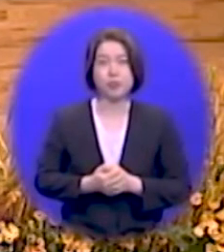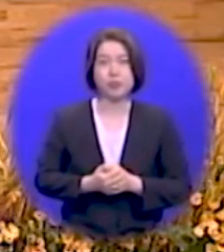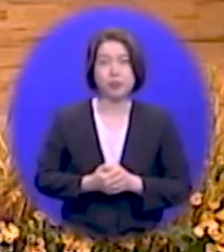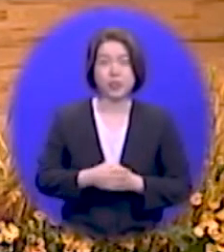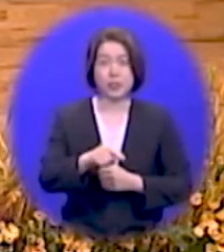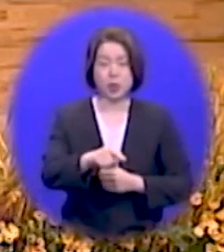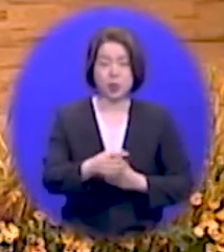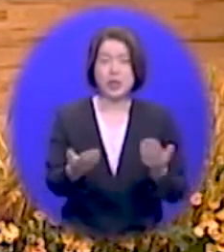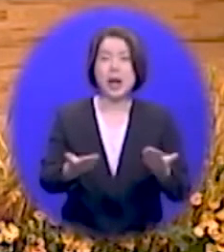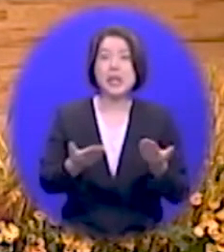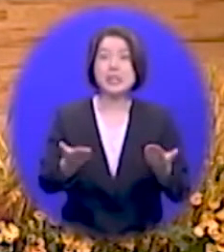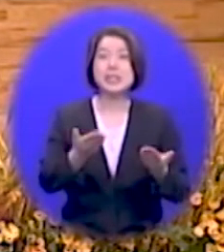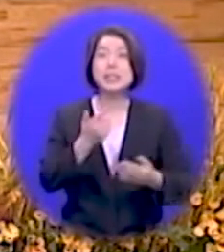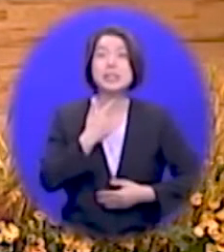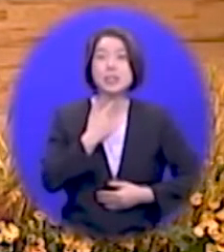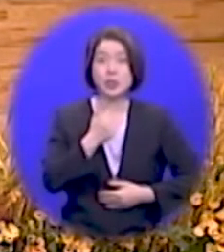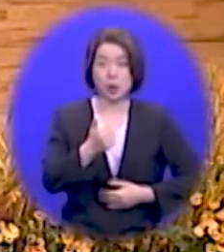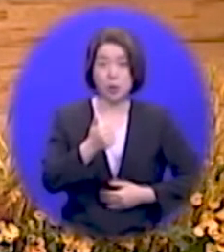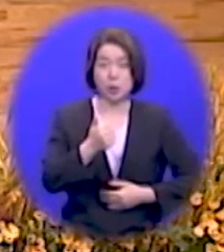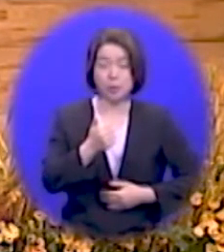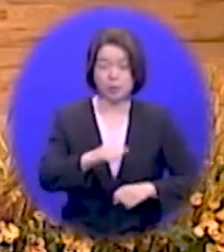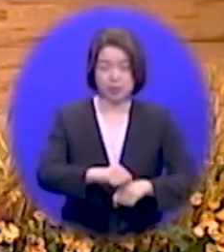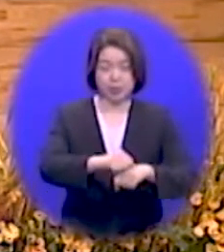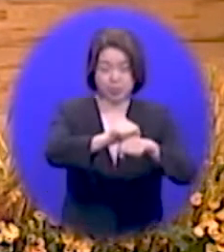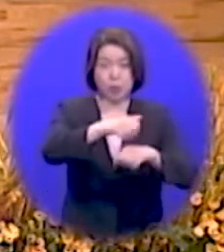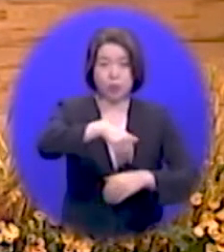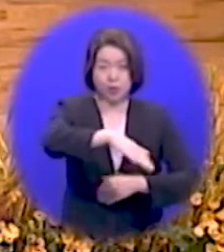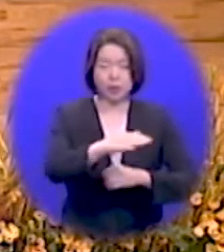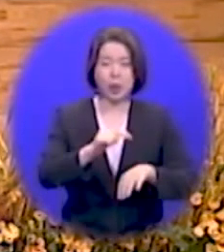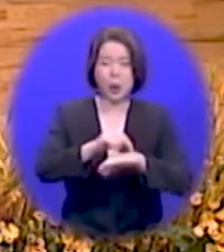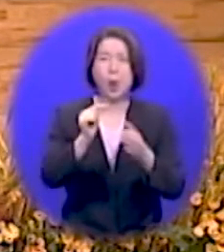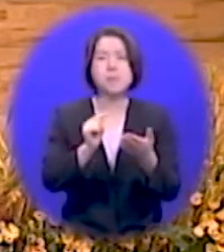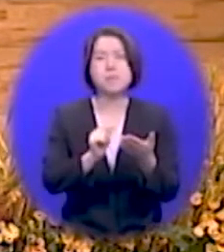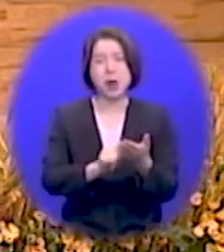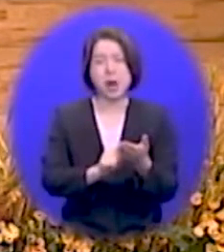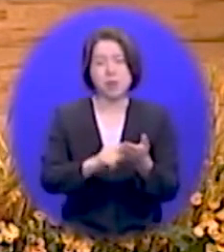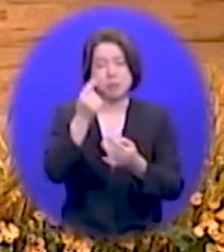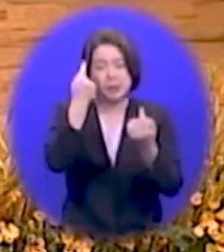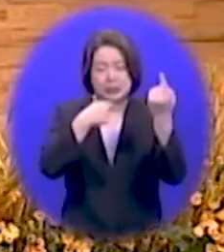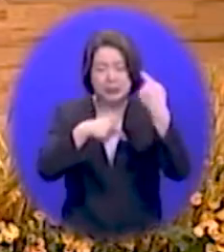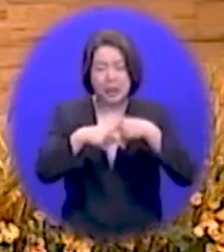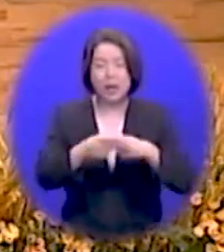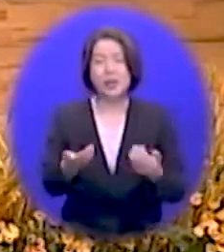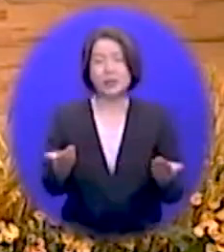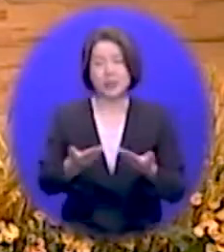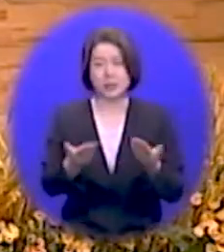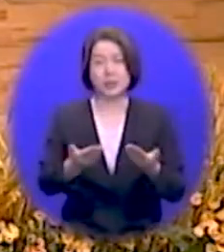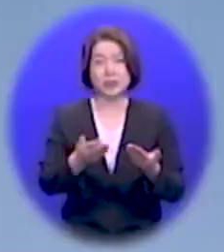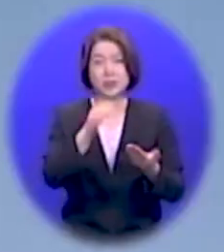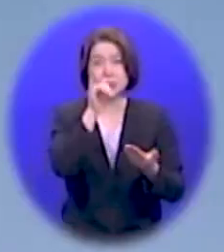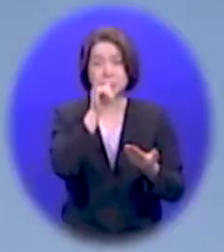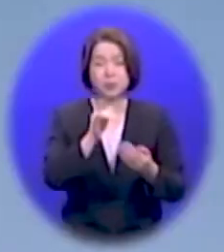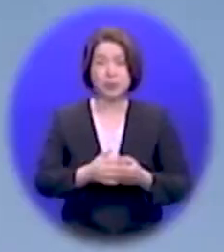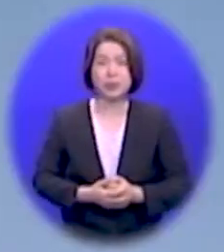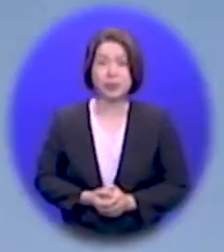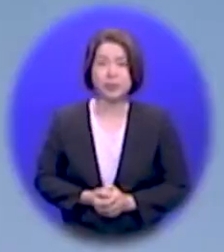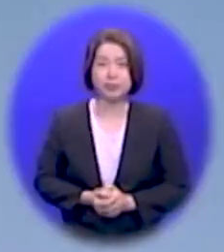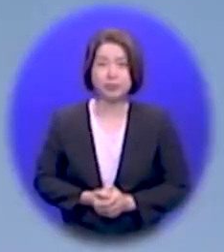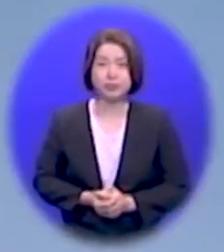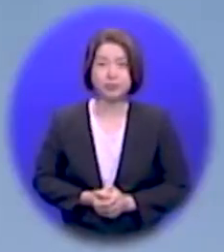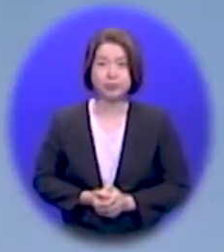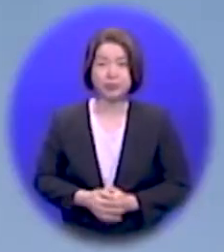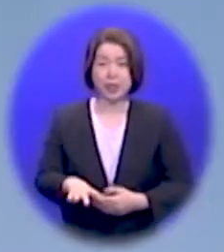경험을 쌓으려고 갔다가 마음에 굉장히 마음 상하는 일을 겪었습니다 아